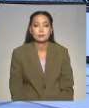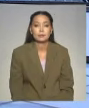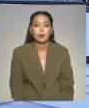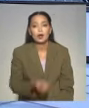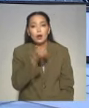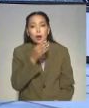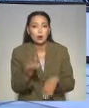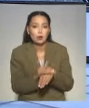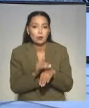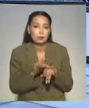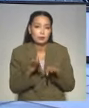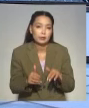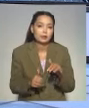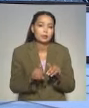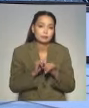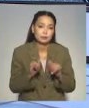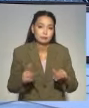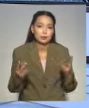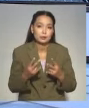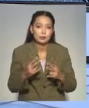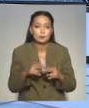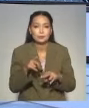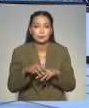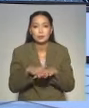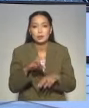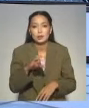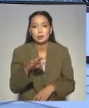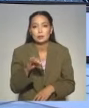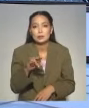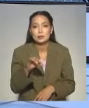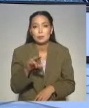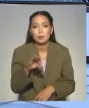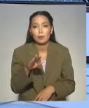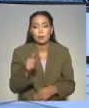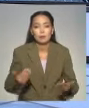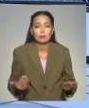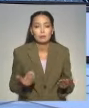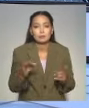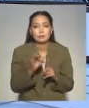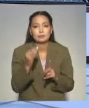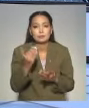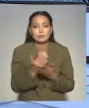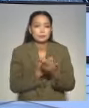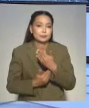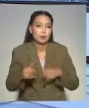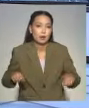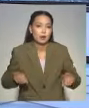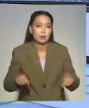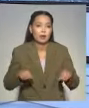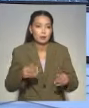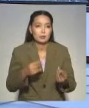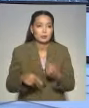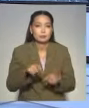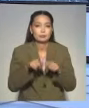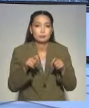Жақсылық жасап жарсайық. Елорда тұрғыны Сәуле Түсіпованың өмірлік ұстанымы осы. Ол мүгедек арбаны жалға беретін кәсіп ашқан. Мұнда